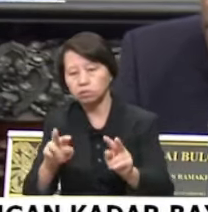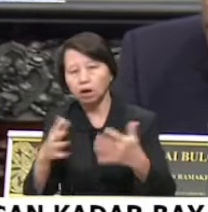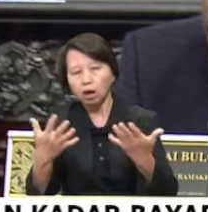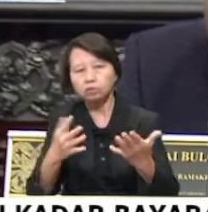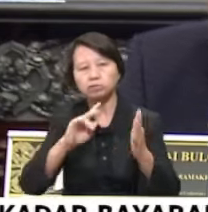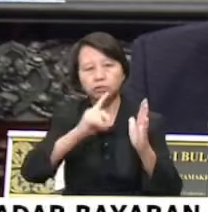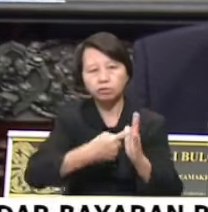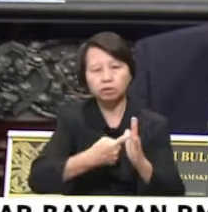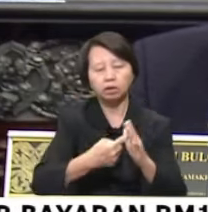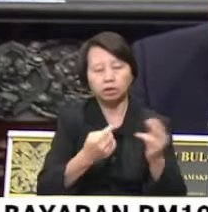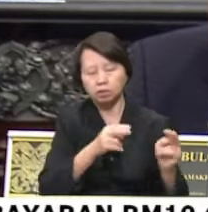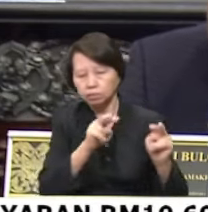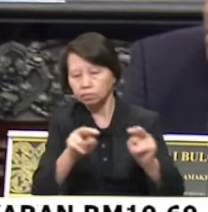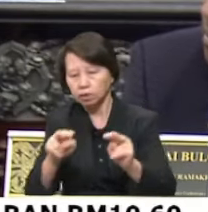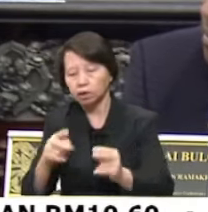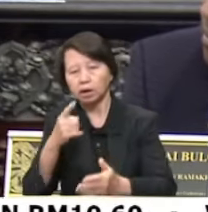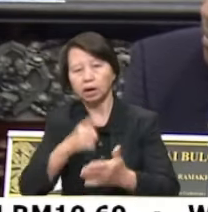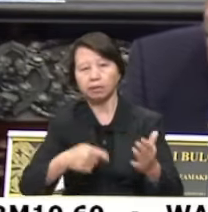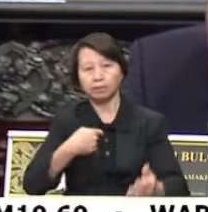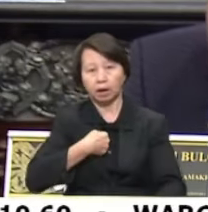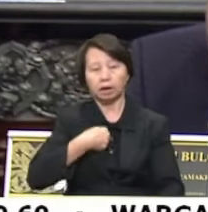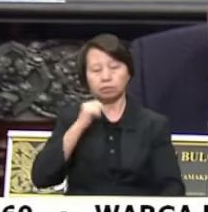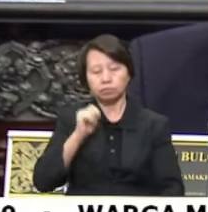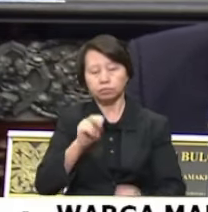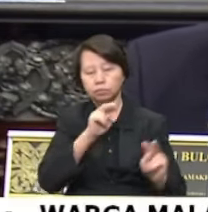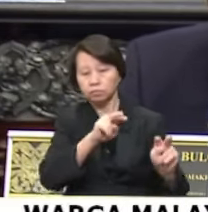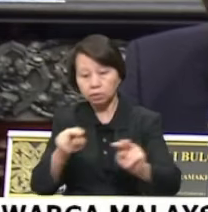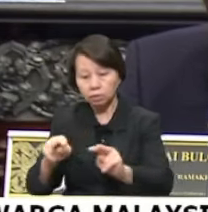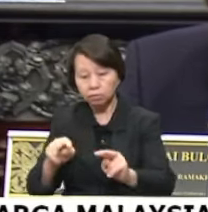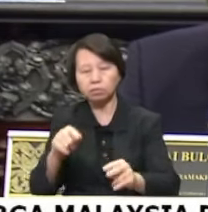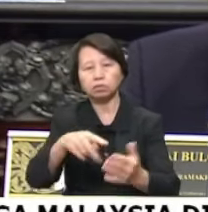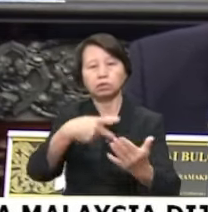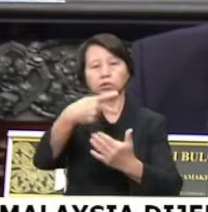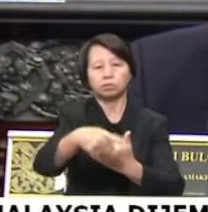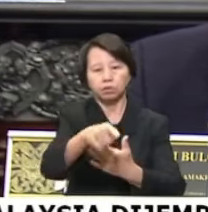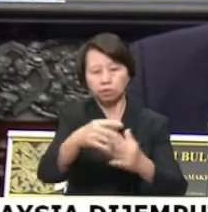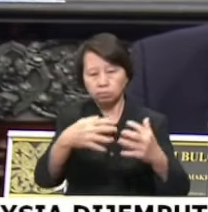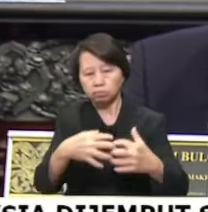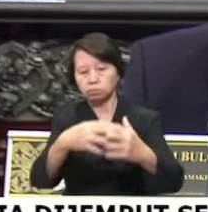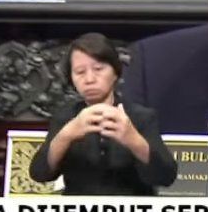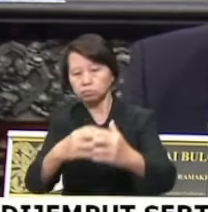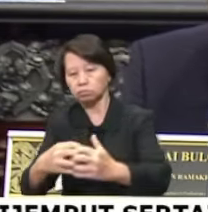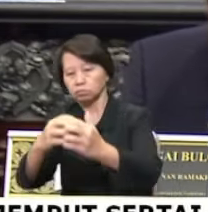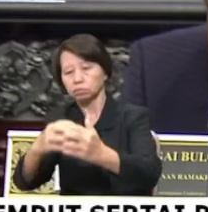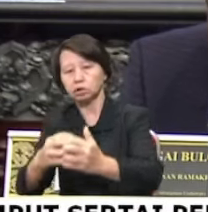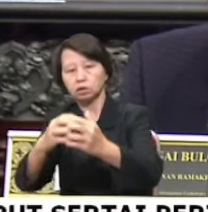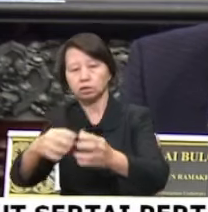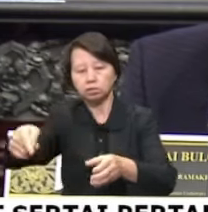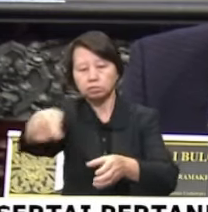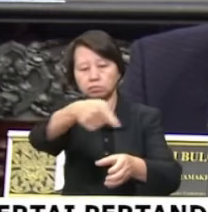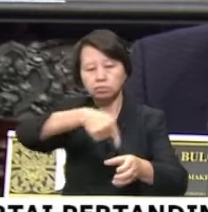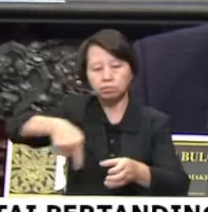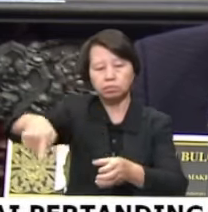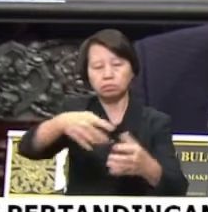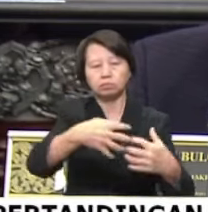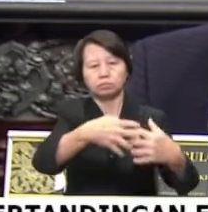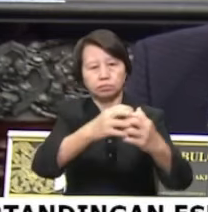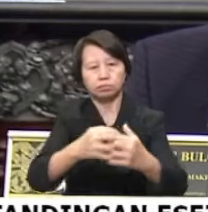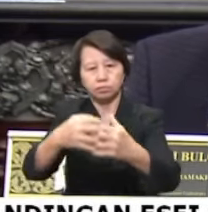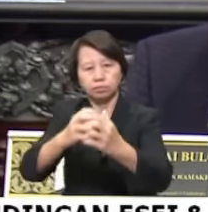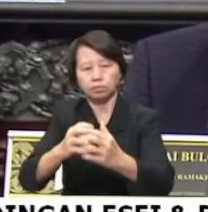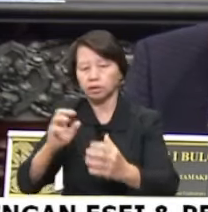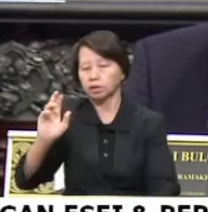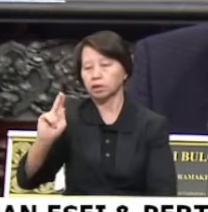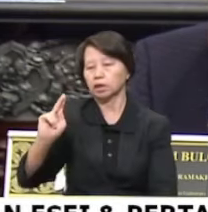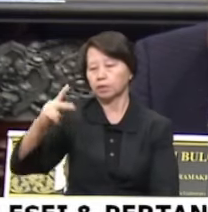beroperasi. Dan apa yang saya boleh nampak adalah pelantar D5 yang dibangunkan in-house dengan izin oleh KPM